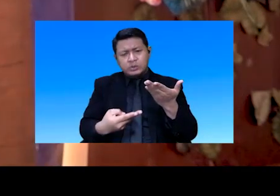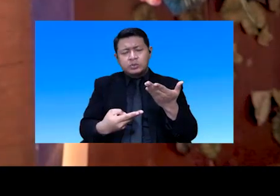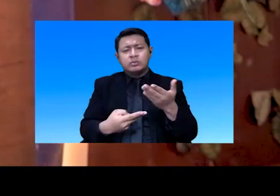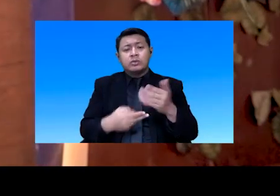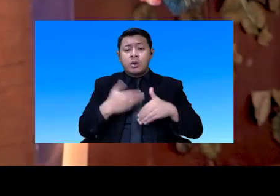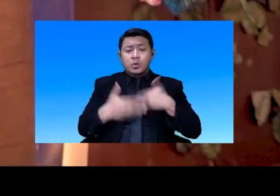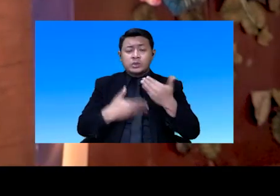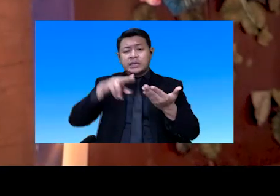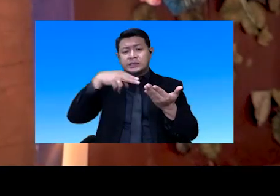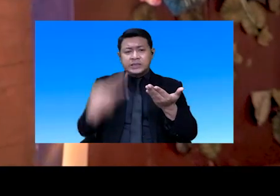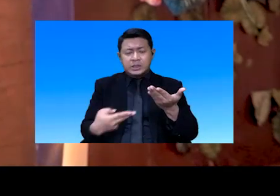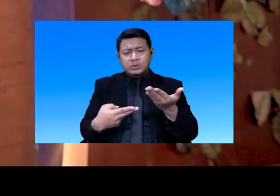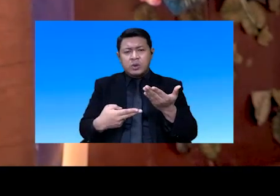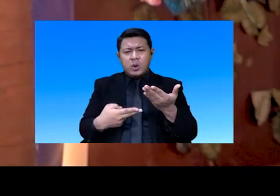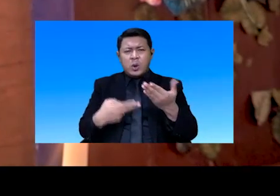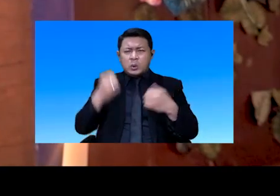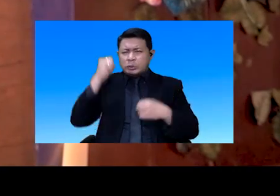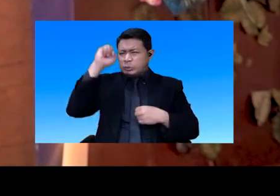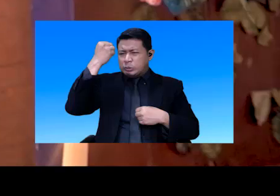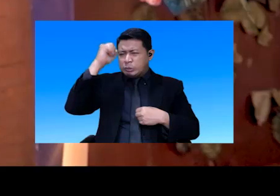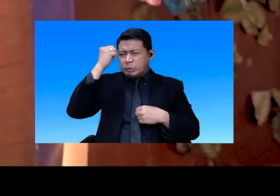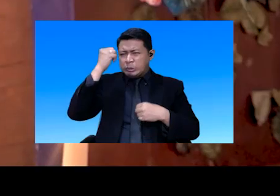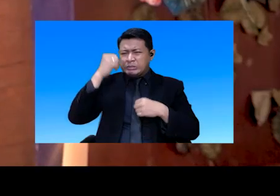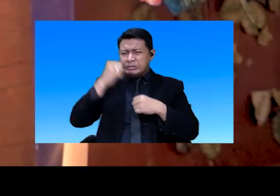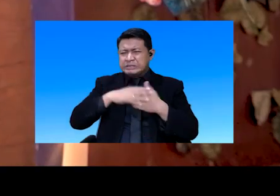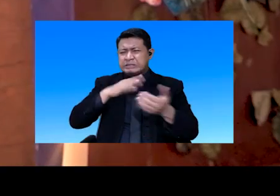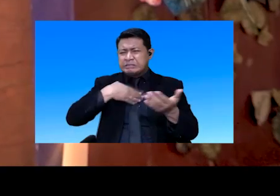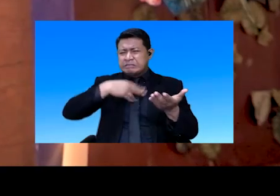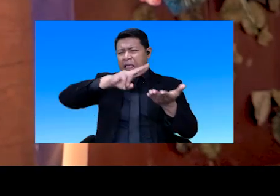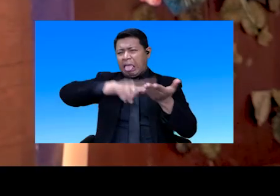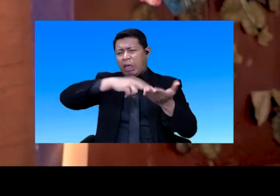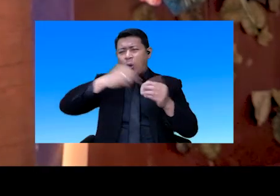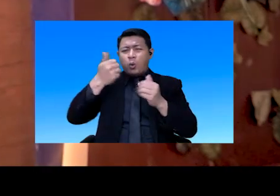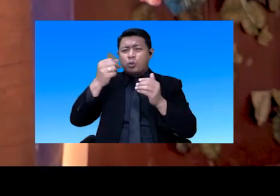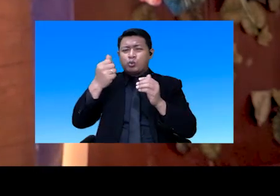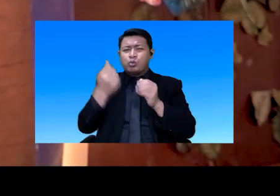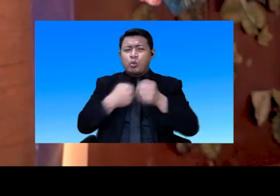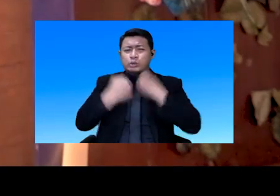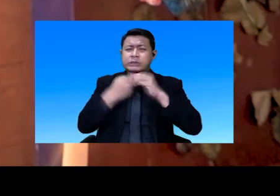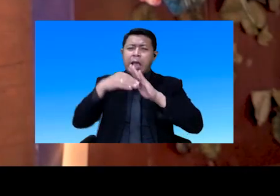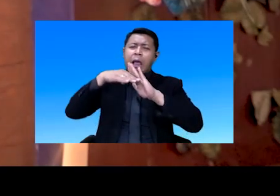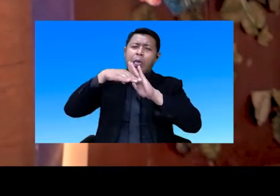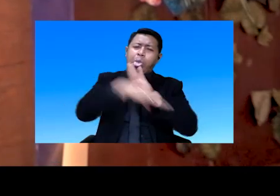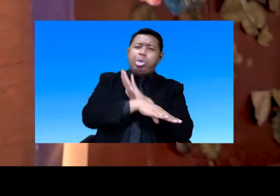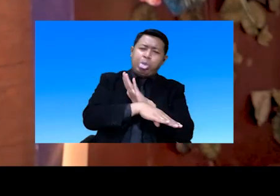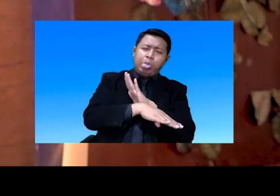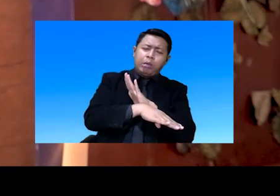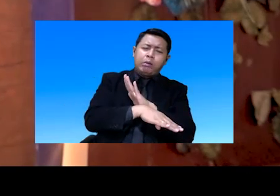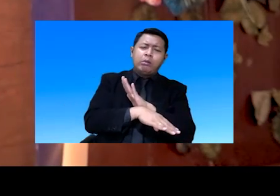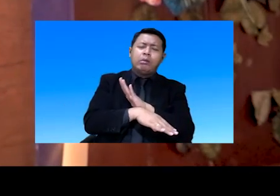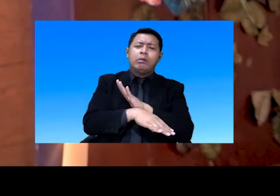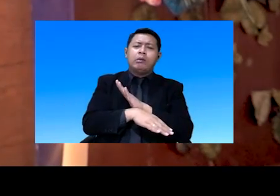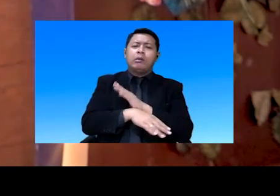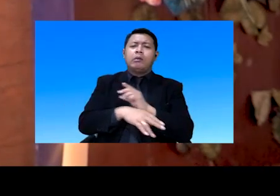bangun dengan berdarah-darah, saya jatuh. Tapi Dia